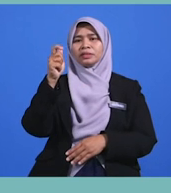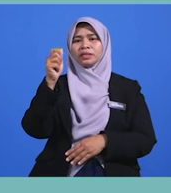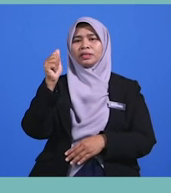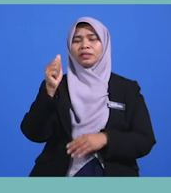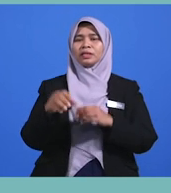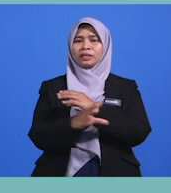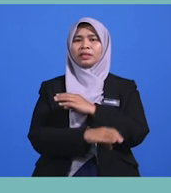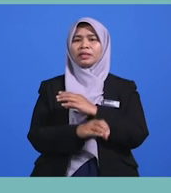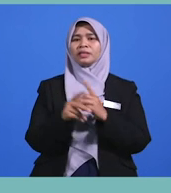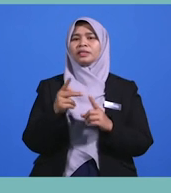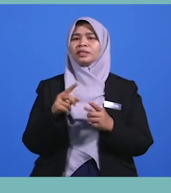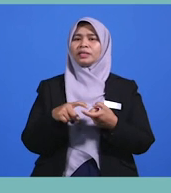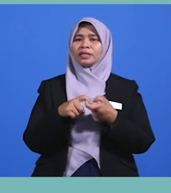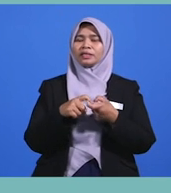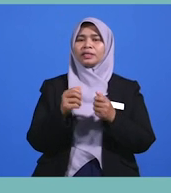mana?